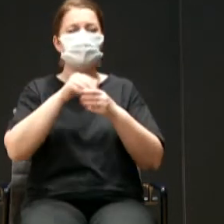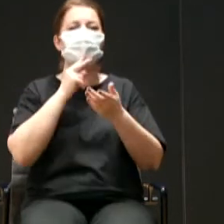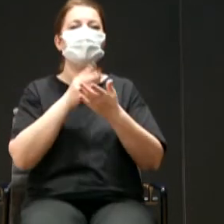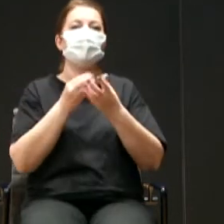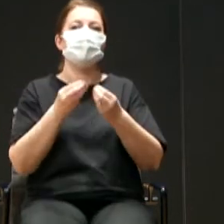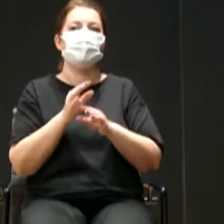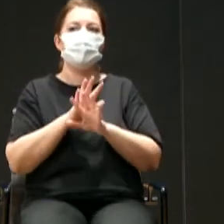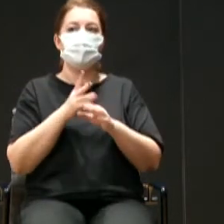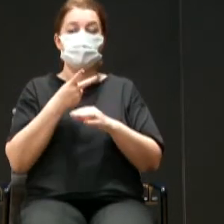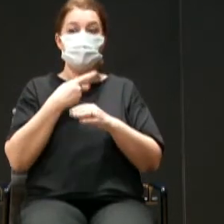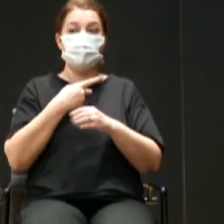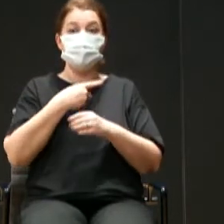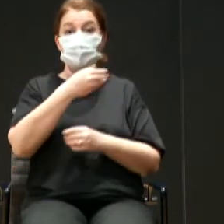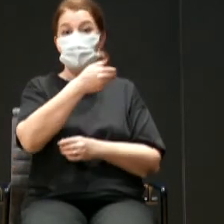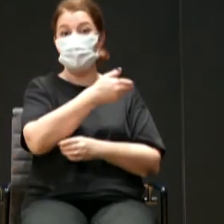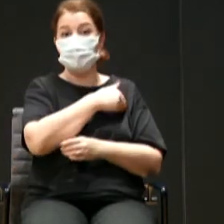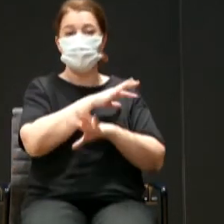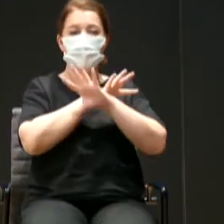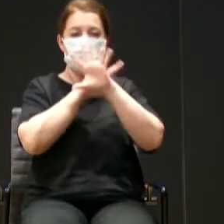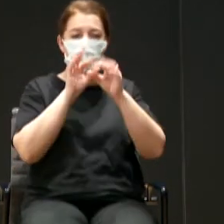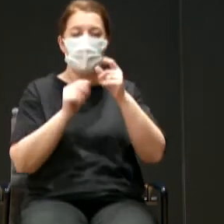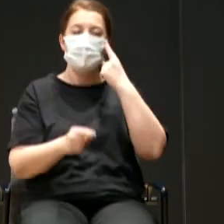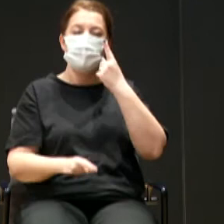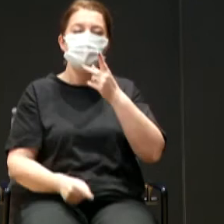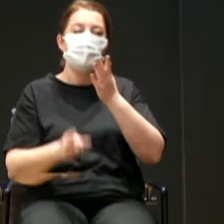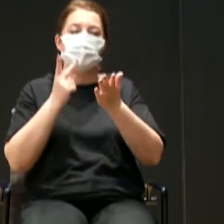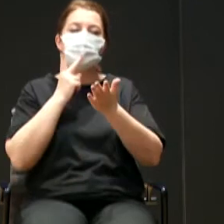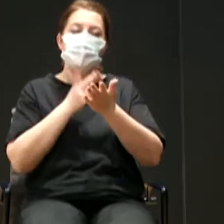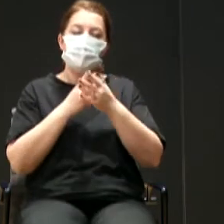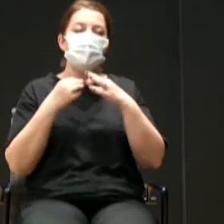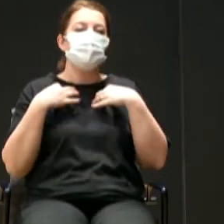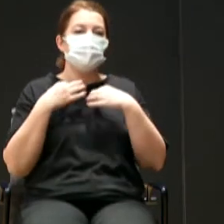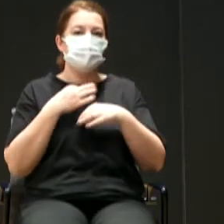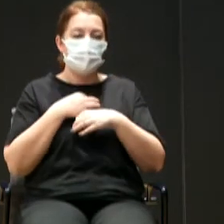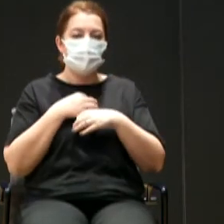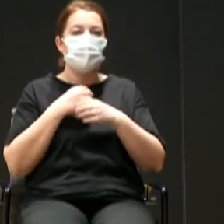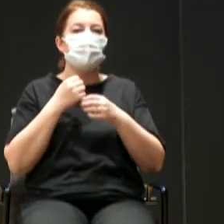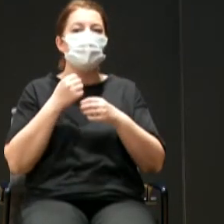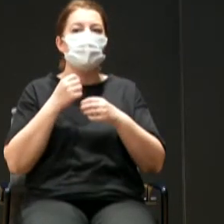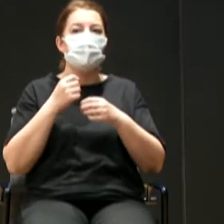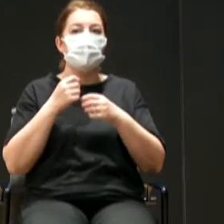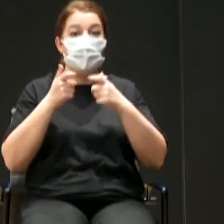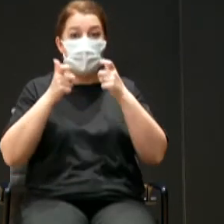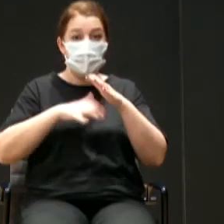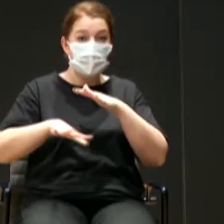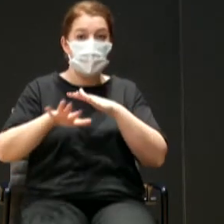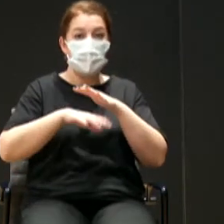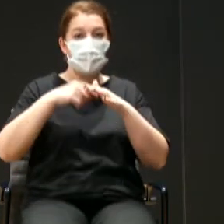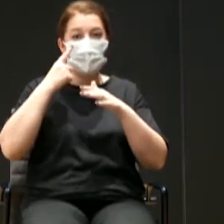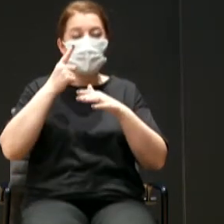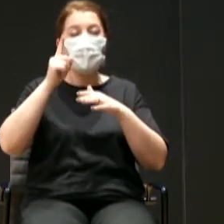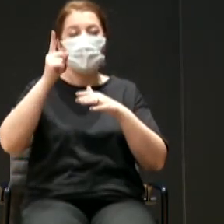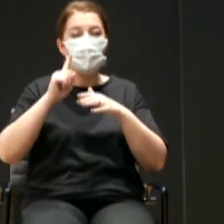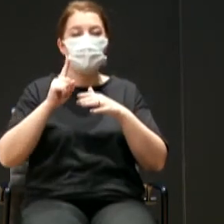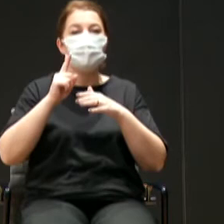vermiyoruz. Biz vatandaşın her gösterdiği iradeye saygı duyuyoruz. Yerel yönetimleri Beylikdüzü'nde iki dönemdir Cumhuriyet Halk